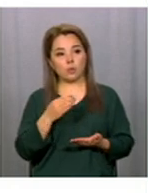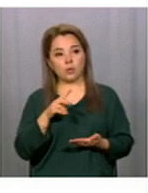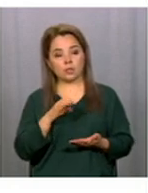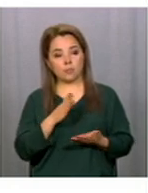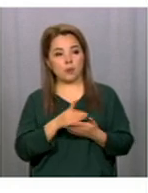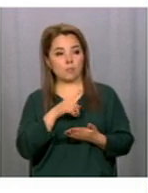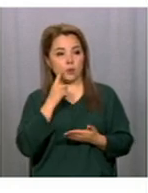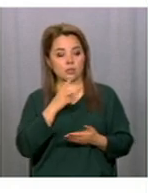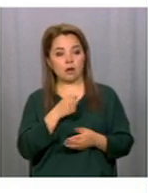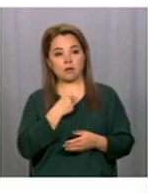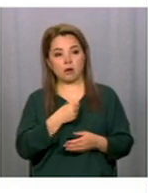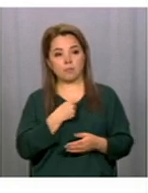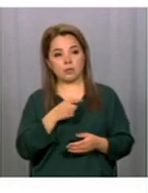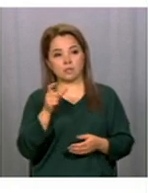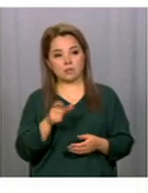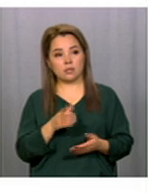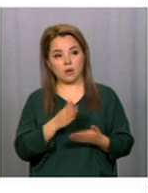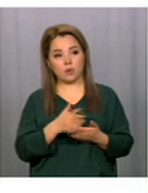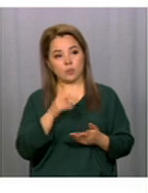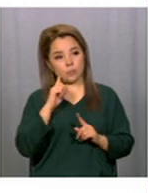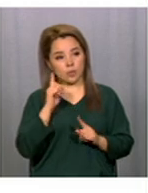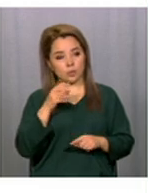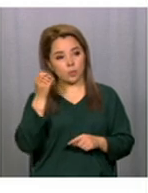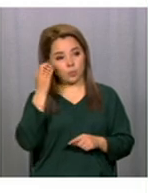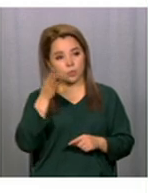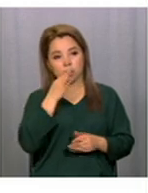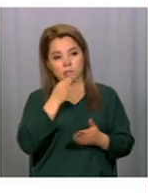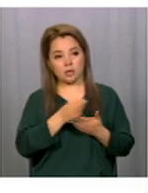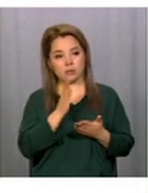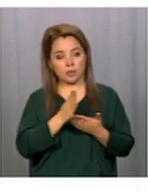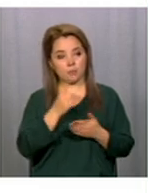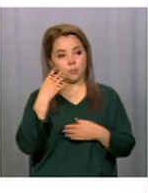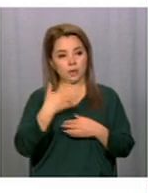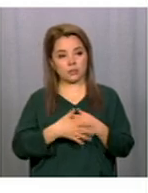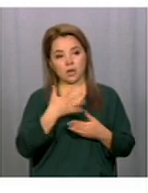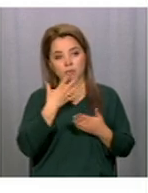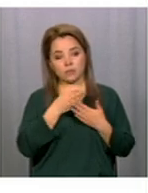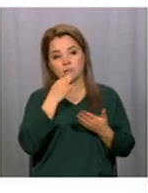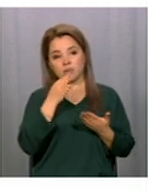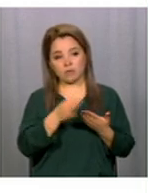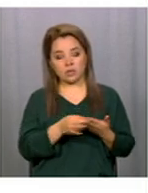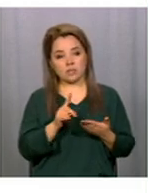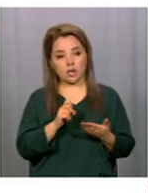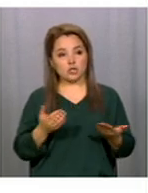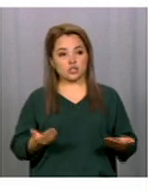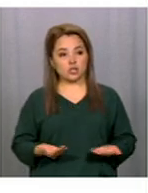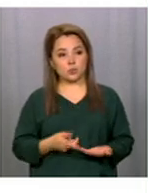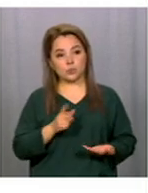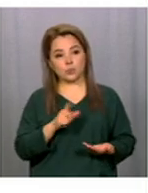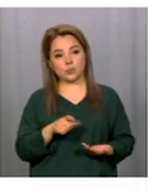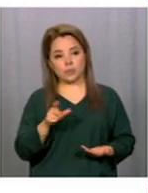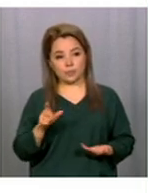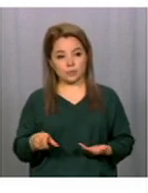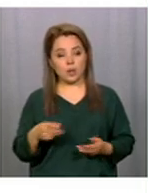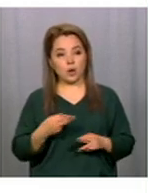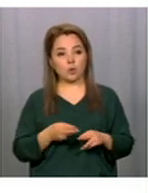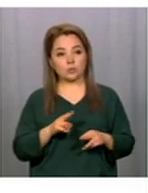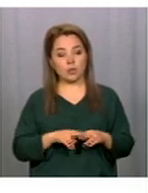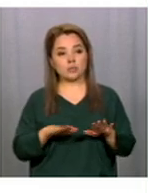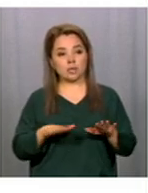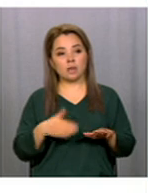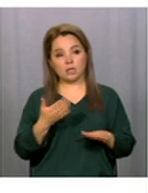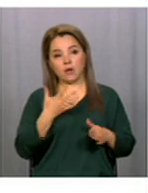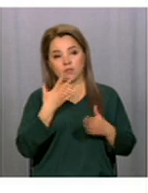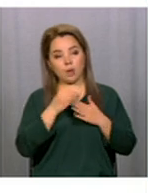молодой командир. Он смел и умен, понимает свою ответственность за жизнь людей, которые находятся в